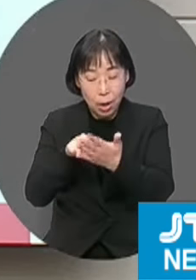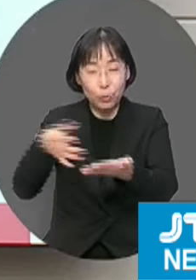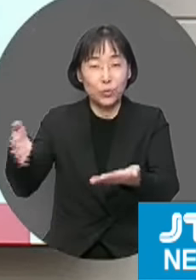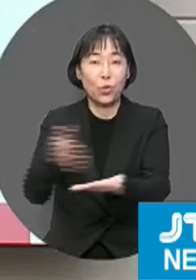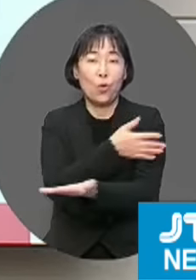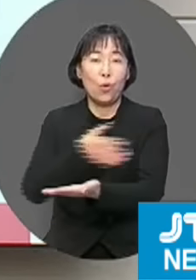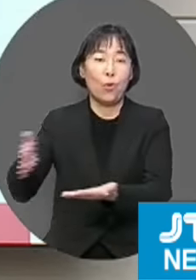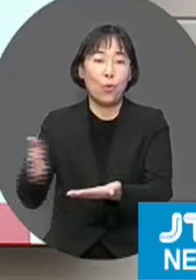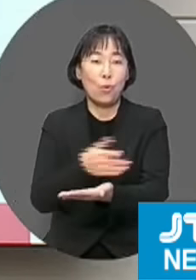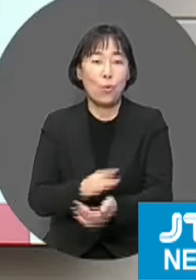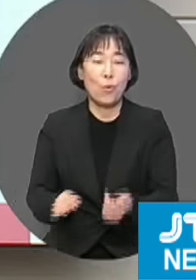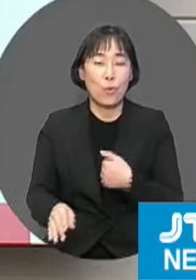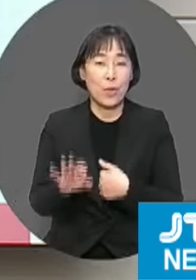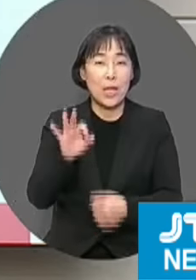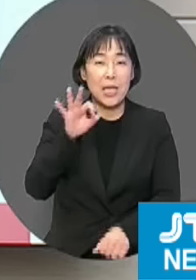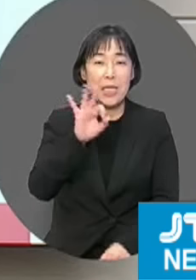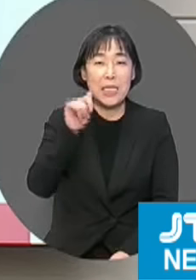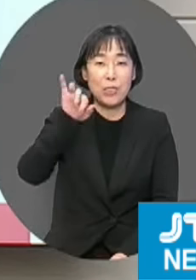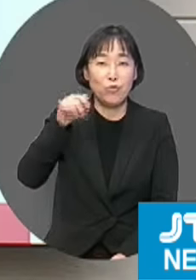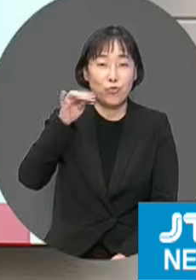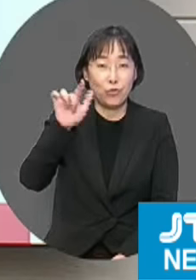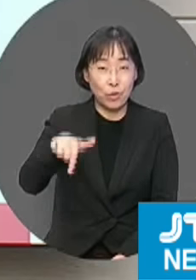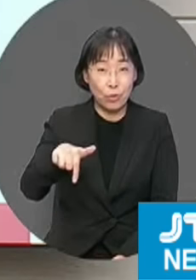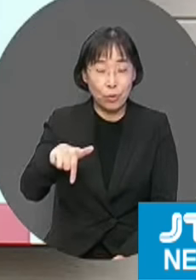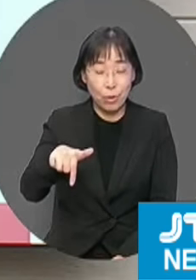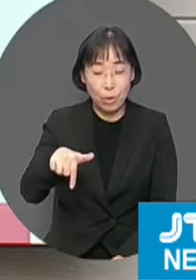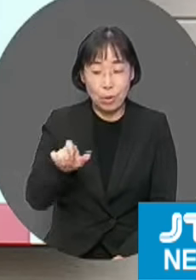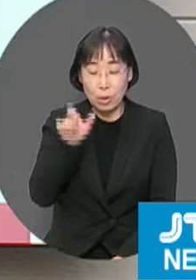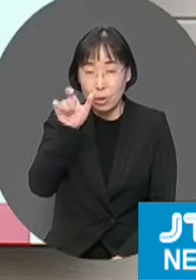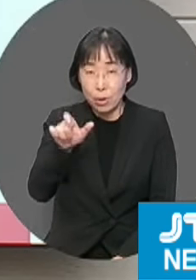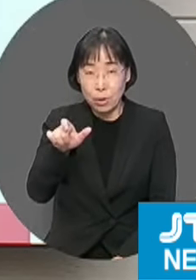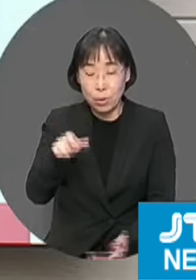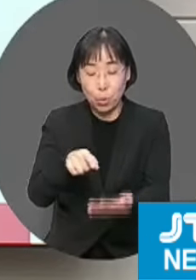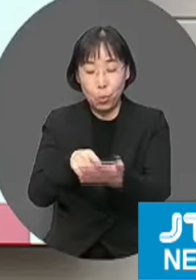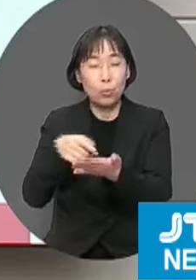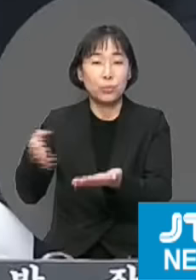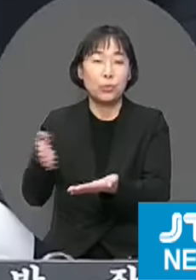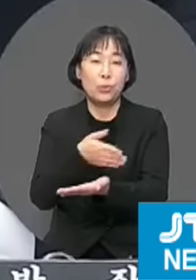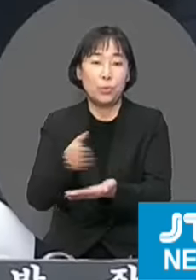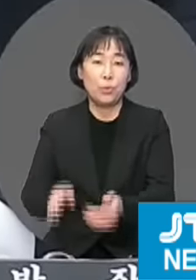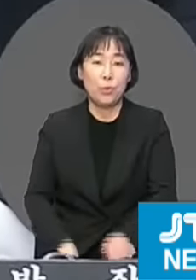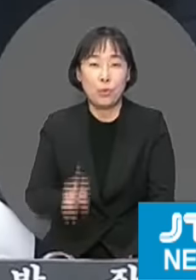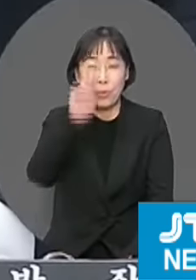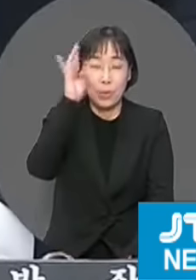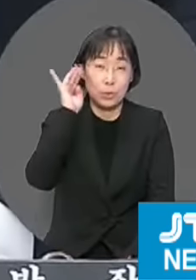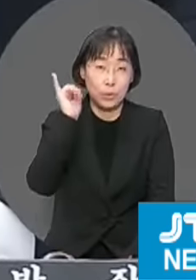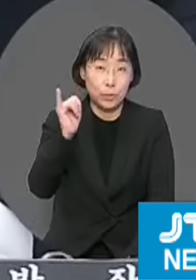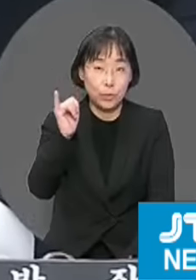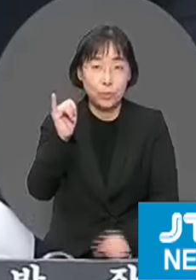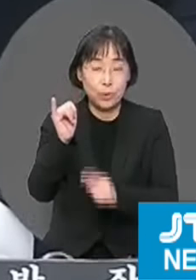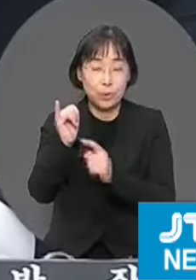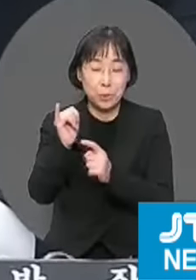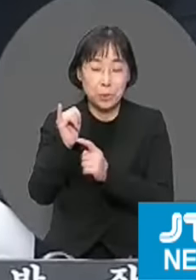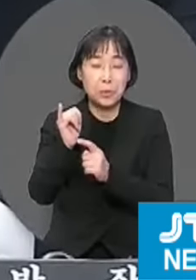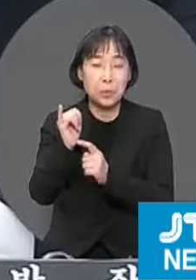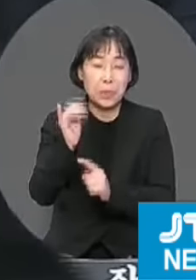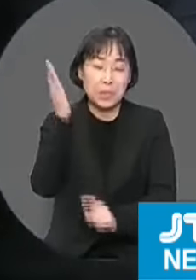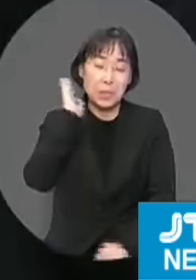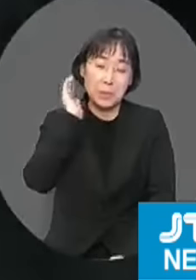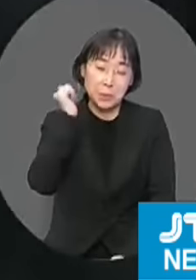나와요. 이준석 아무것도 안 나와요. 제가 뉴스 가치가 없는지 모르겠지만은 박근혜 하면은 전직 대통령 가 모아오는 영상이 하나